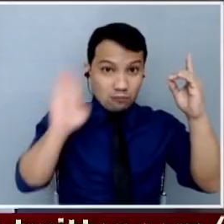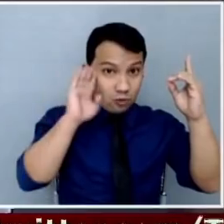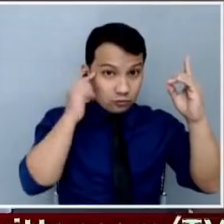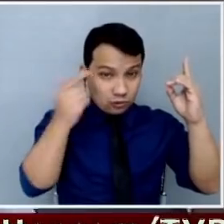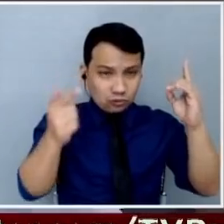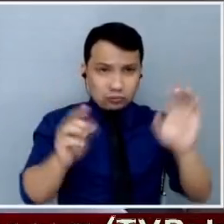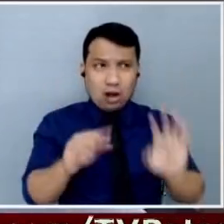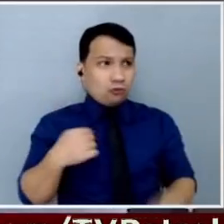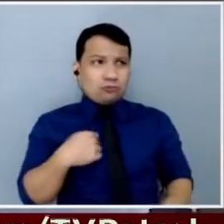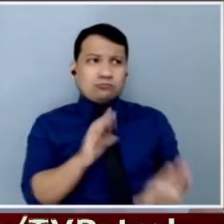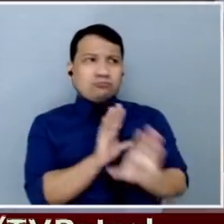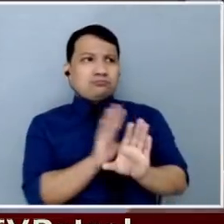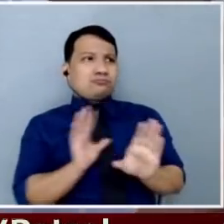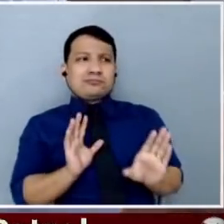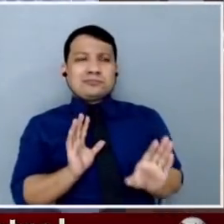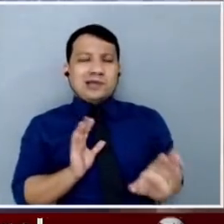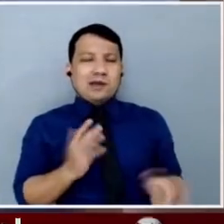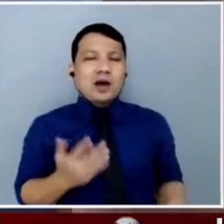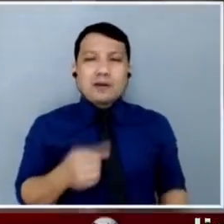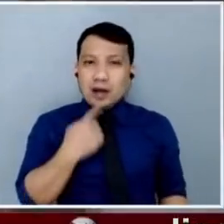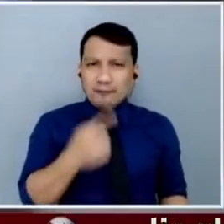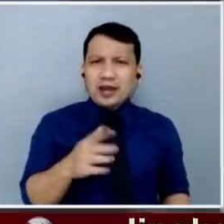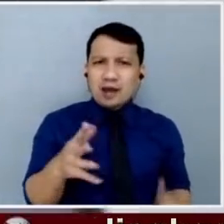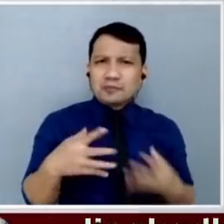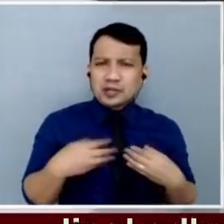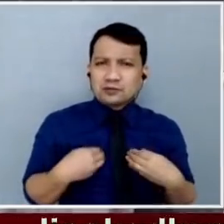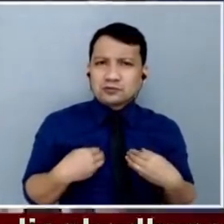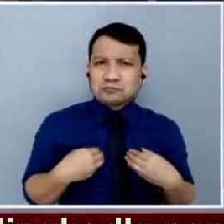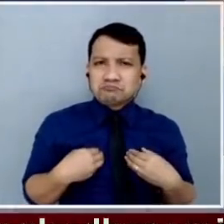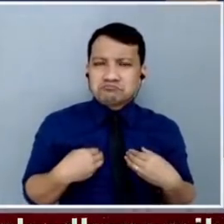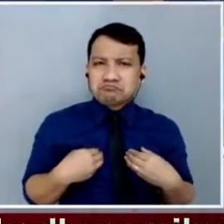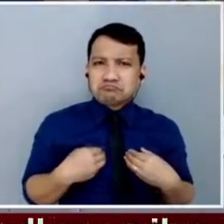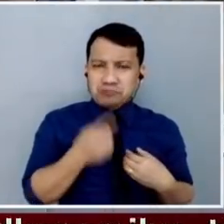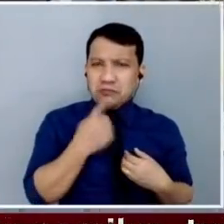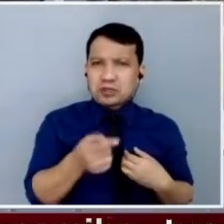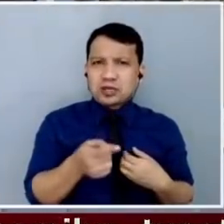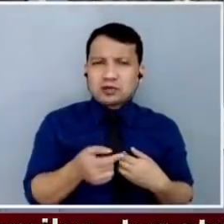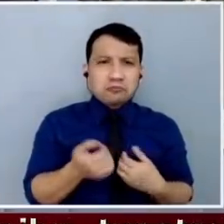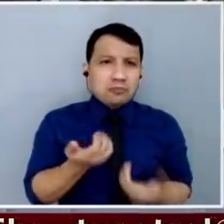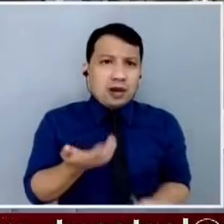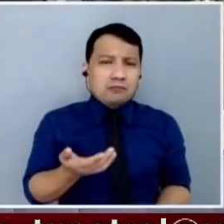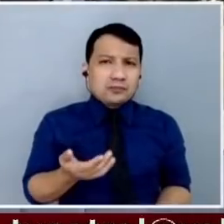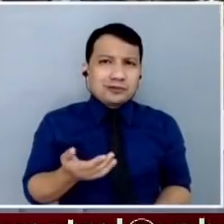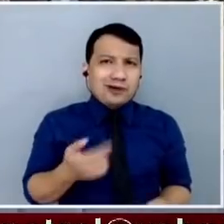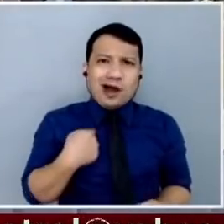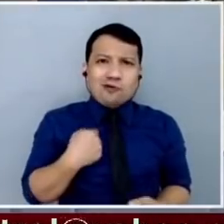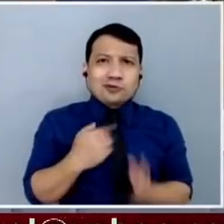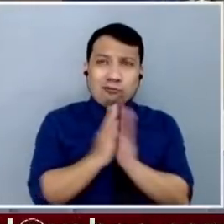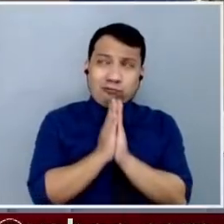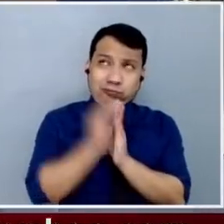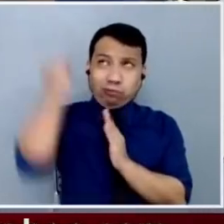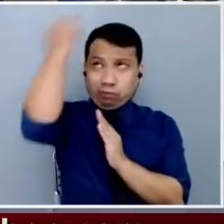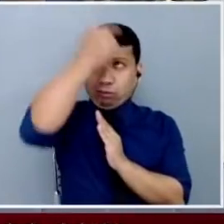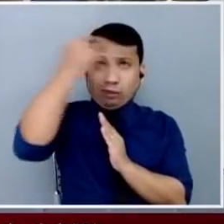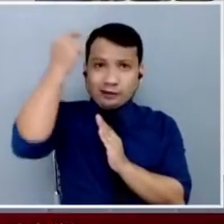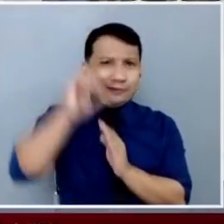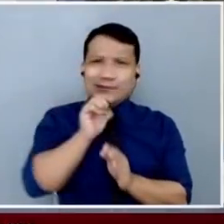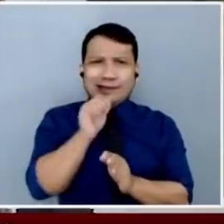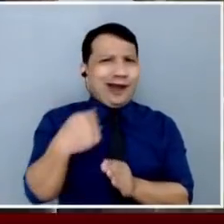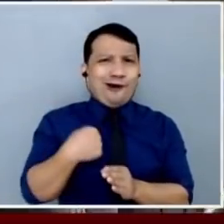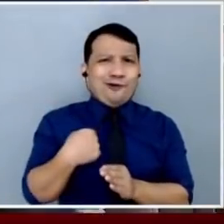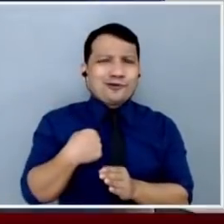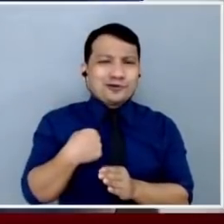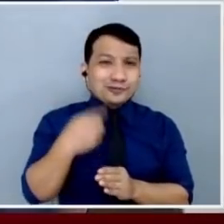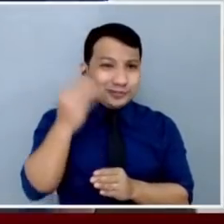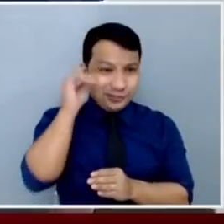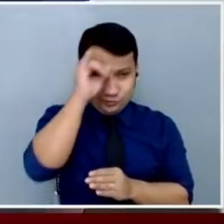things. Aminado si Mayor Isko na hindi siya perpekto at hindi siya nagkukunwaring anghel sa mata ng publiko. Ang hiling niya